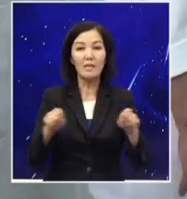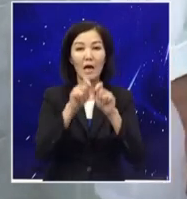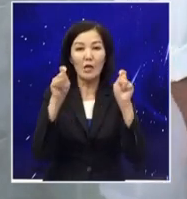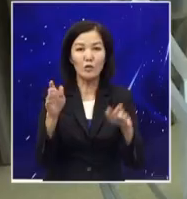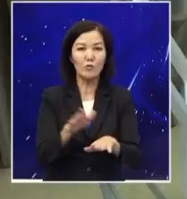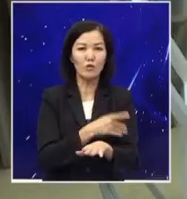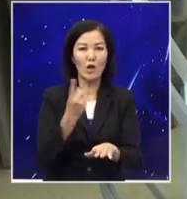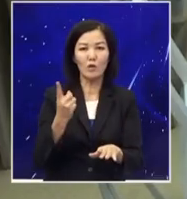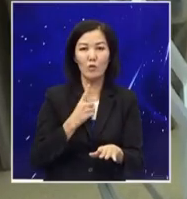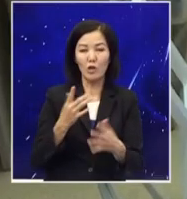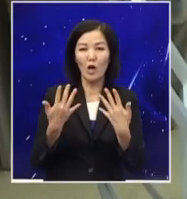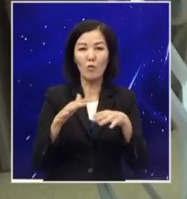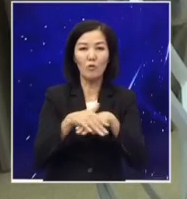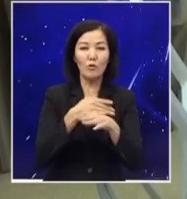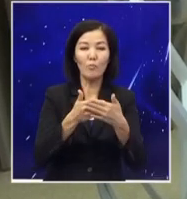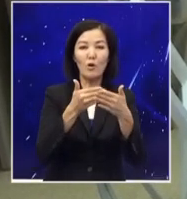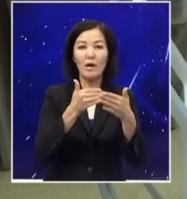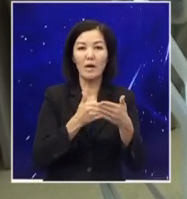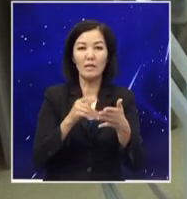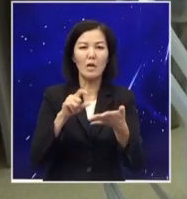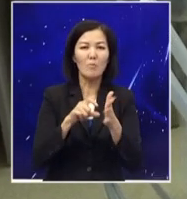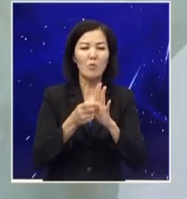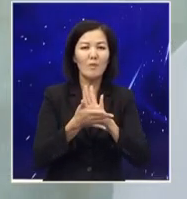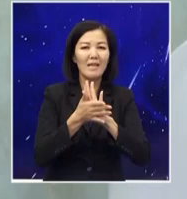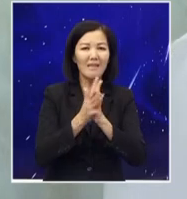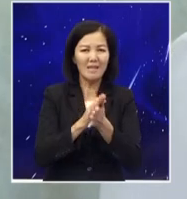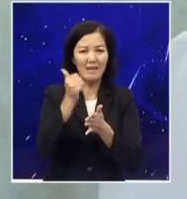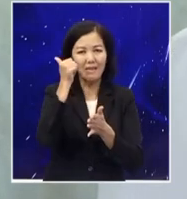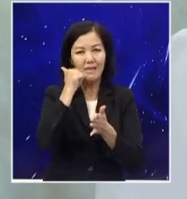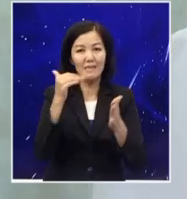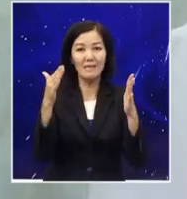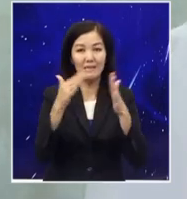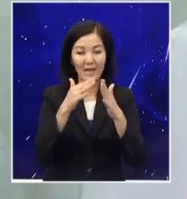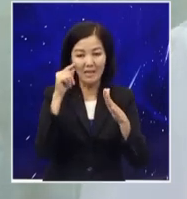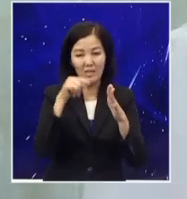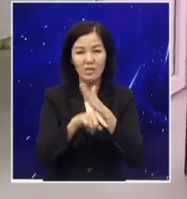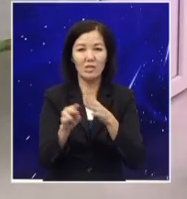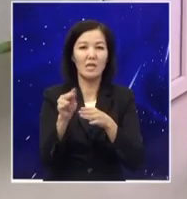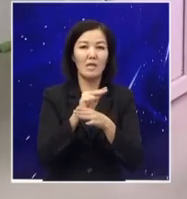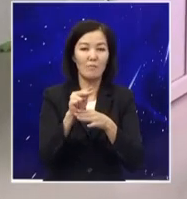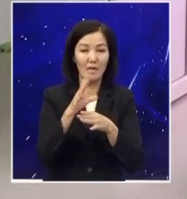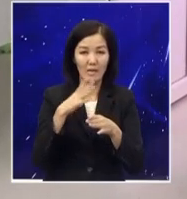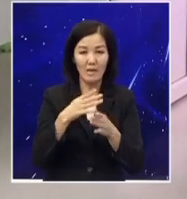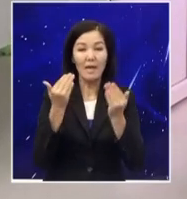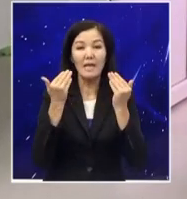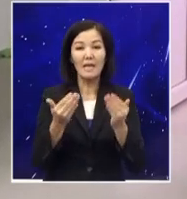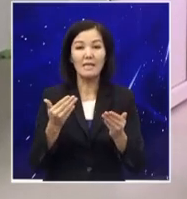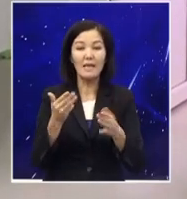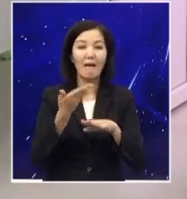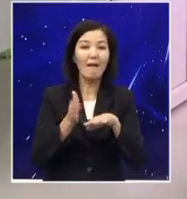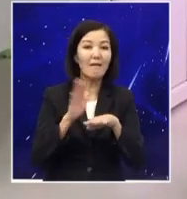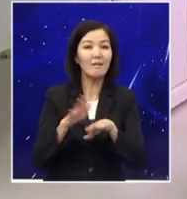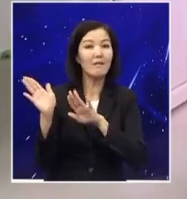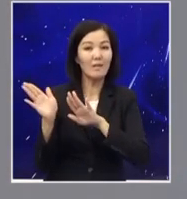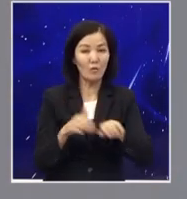Өйткені елді мекен тұрғындары бұған дейін бөлмелері тар, тозығы жеткен ескі амбулаторияда ем қабылдап келді. Енді бұл қиындықтар бір